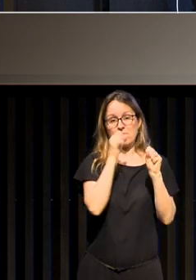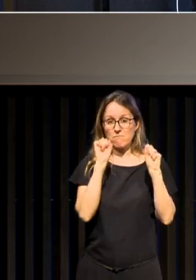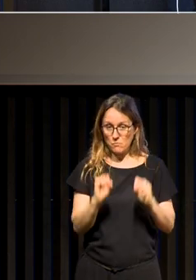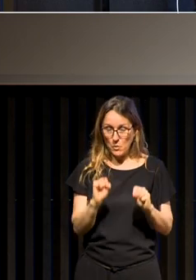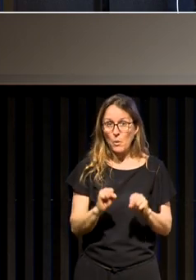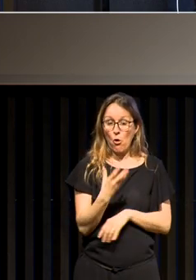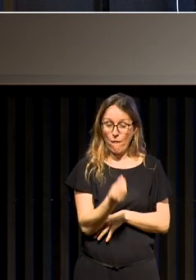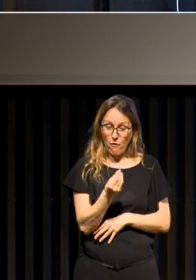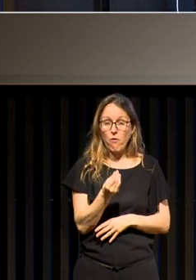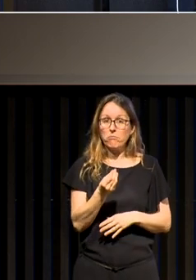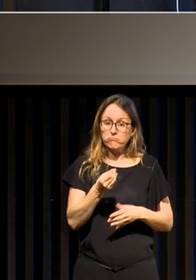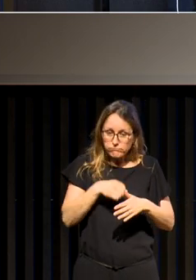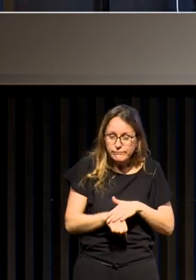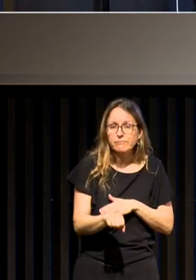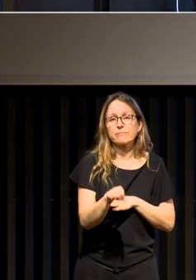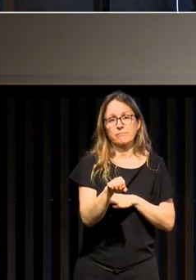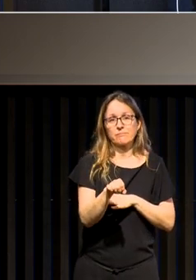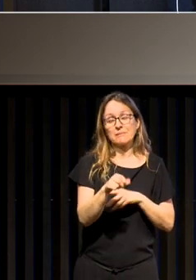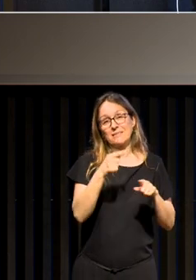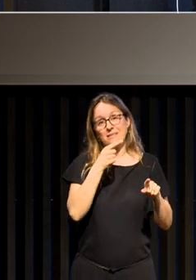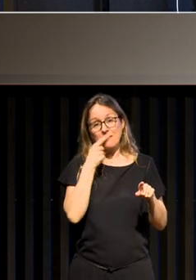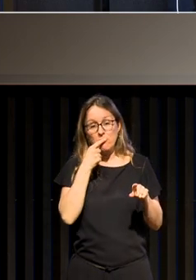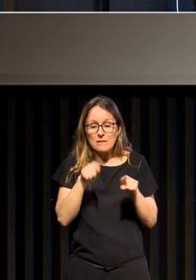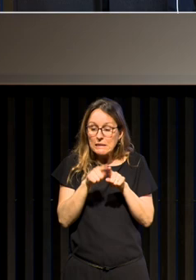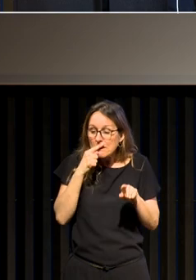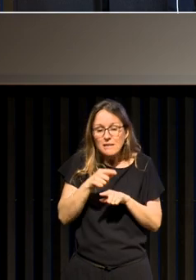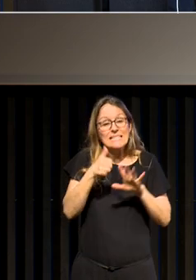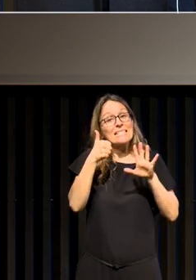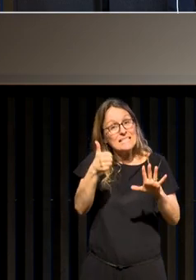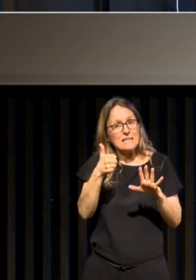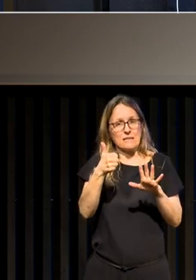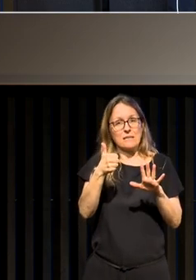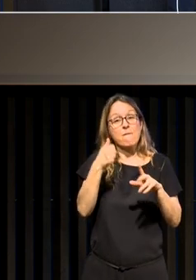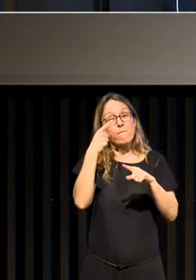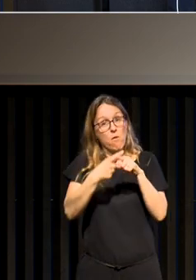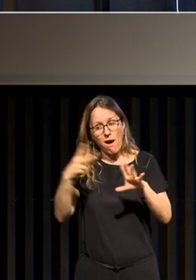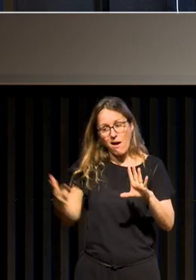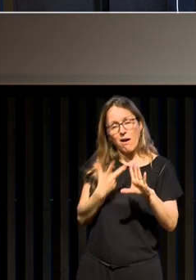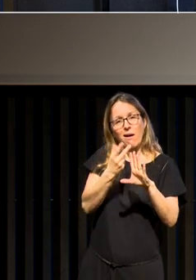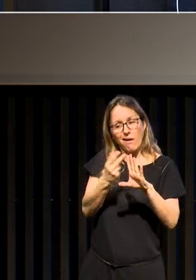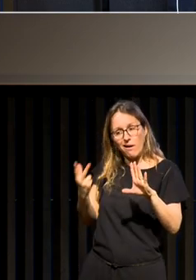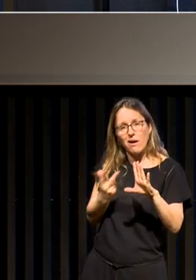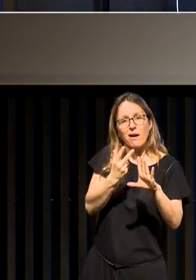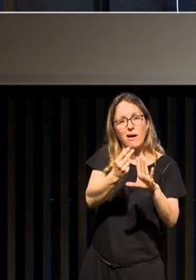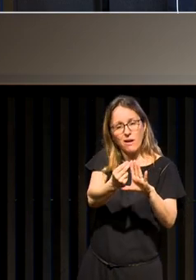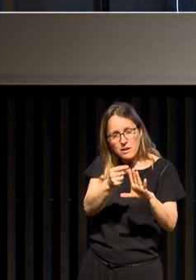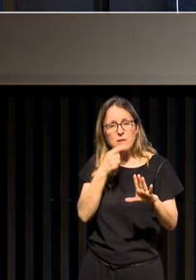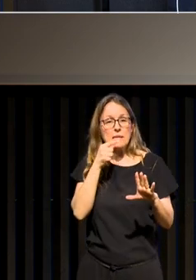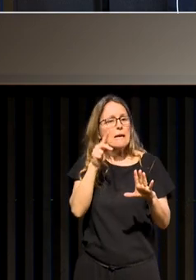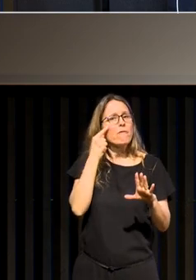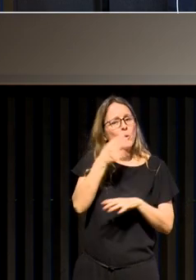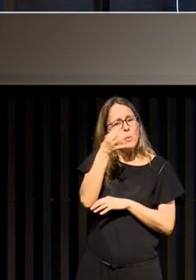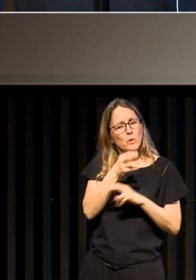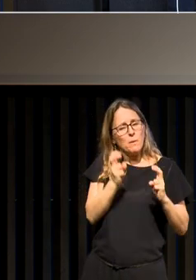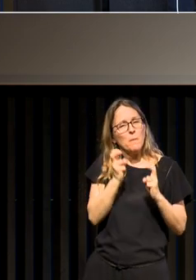d'avoir un enfant au bout de 6 inséminations. Et les taux montent au fur et à mesure